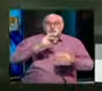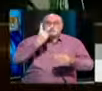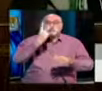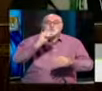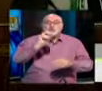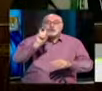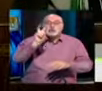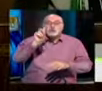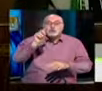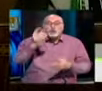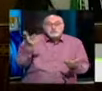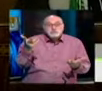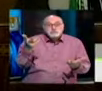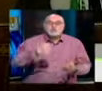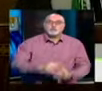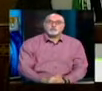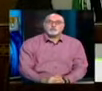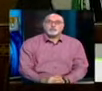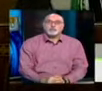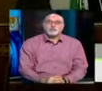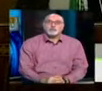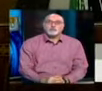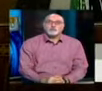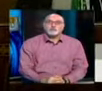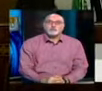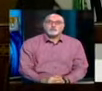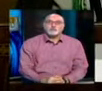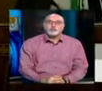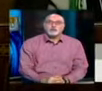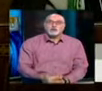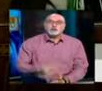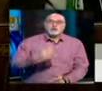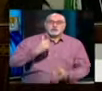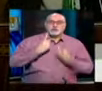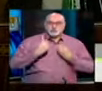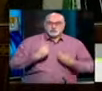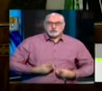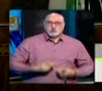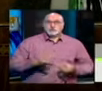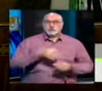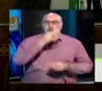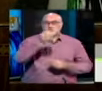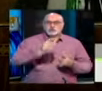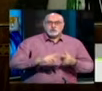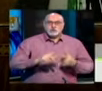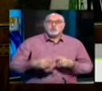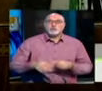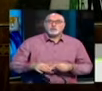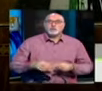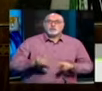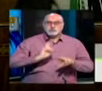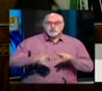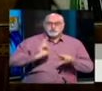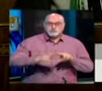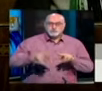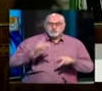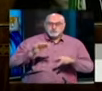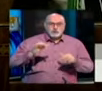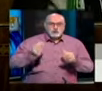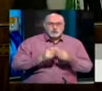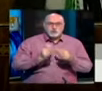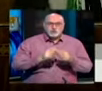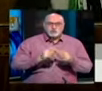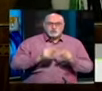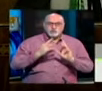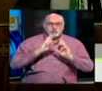موارد تعبئة موارد جديدة للماء، ولكن نهار الجمعة داز سقط 15 مليار درهم لشركات رئيس الحكومة في تضارب